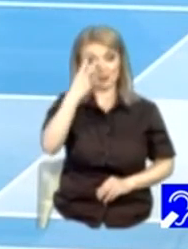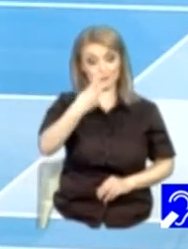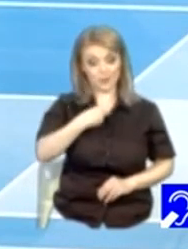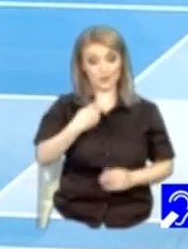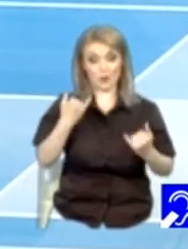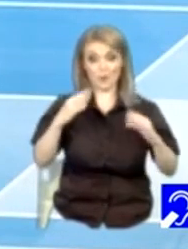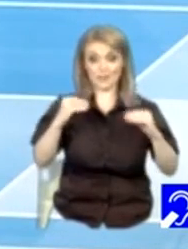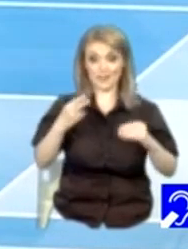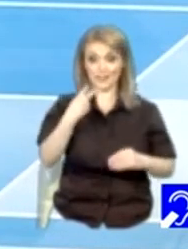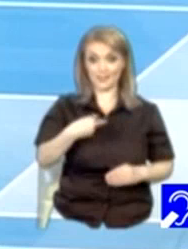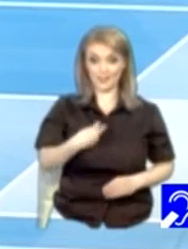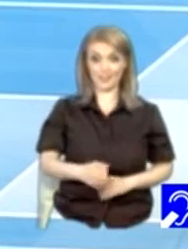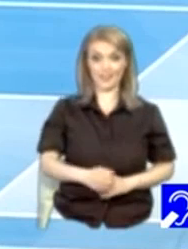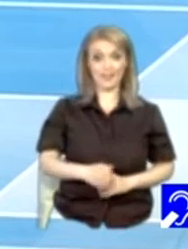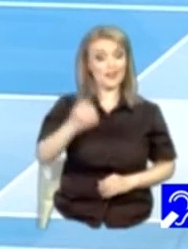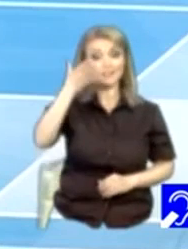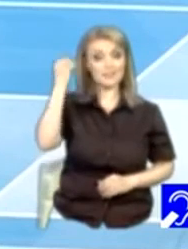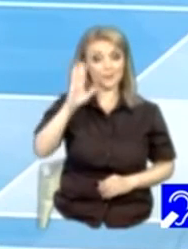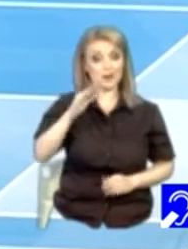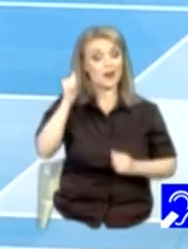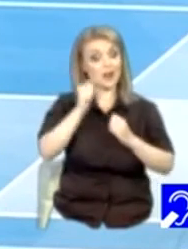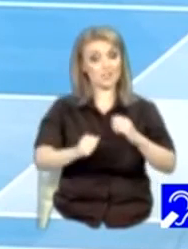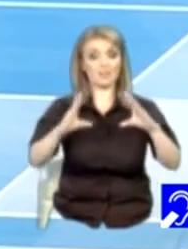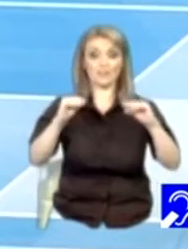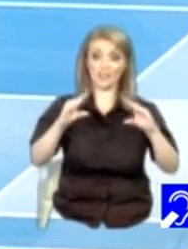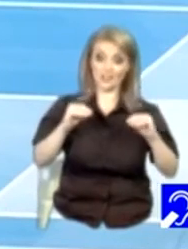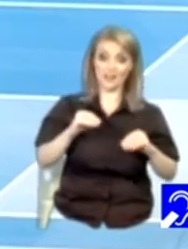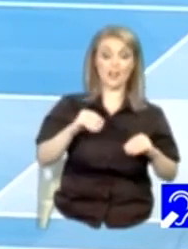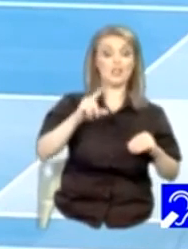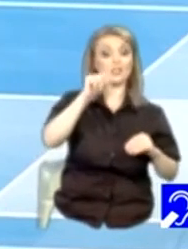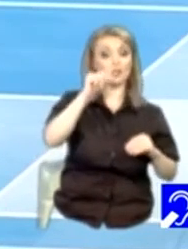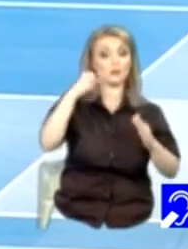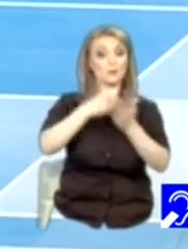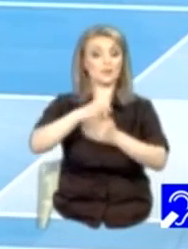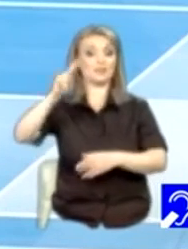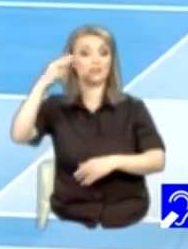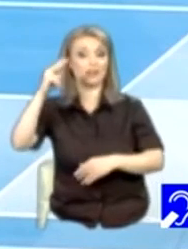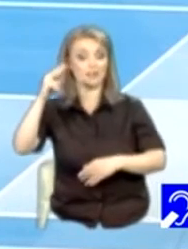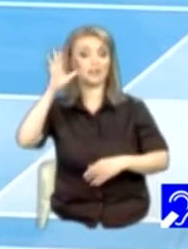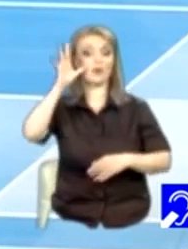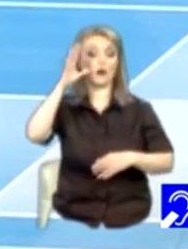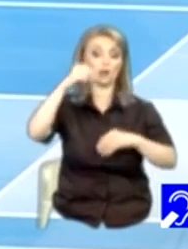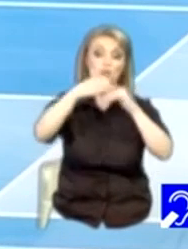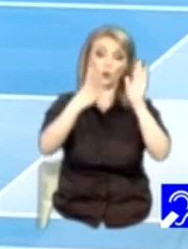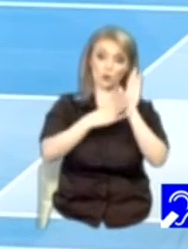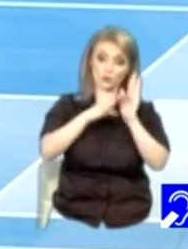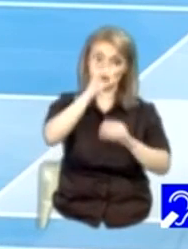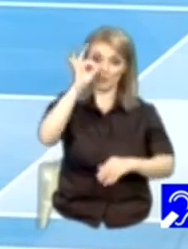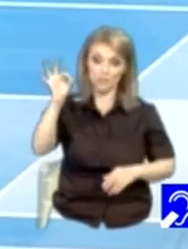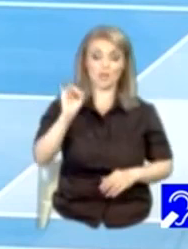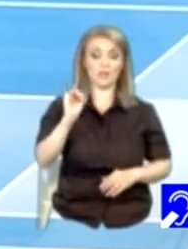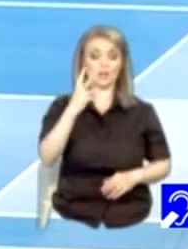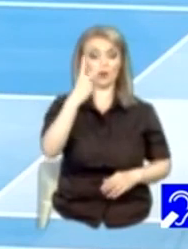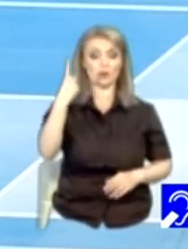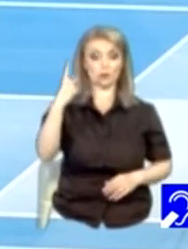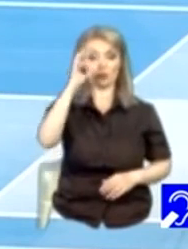TVR Moldova, în fiecare seară, de luni până vineri, la orele 19 și 21, vă întâlniți cu